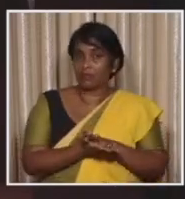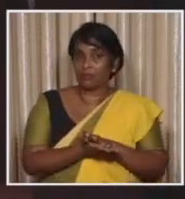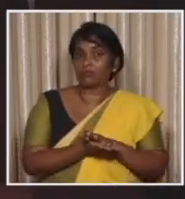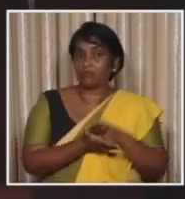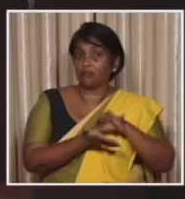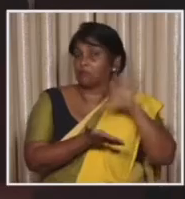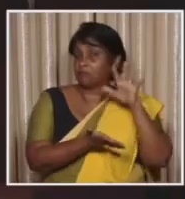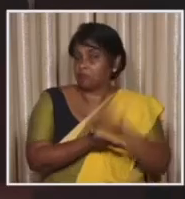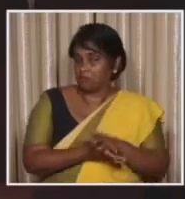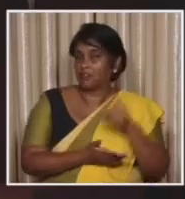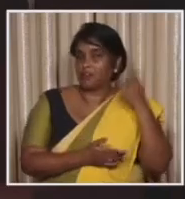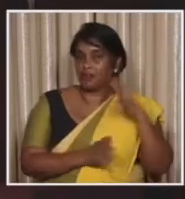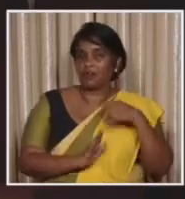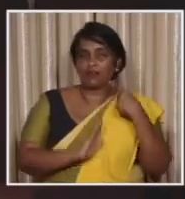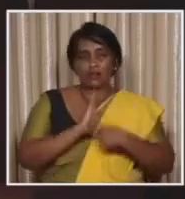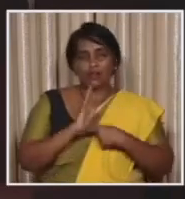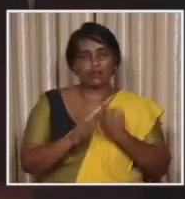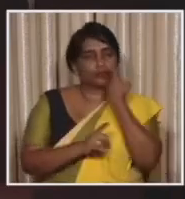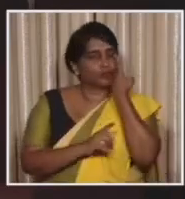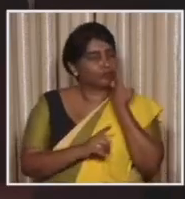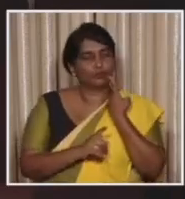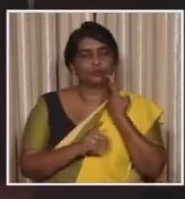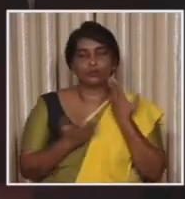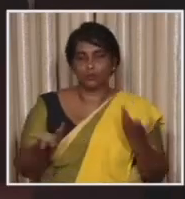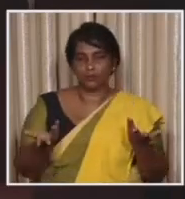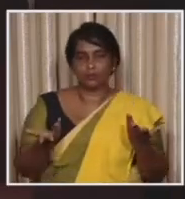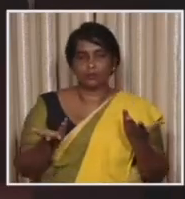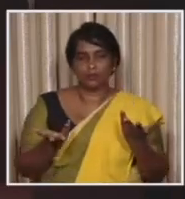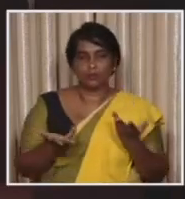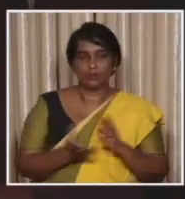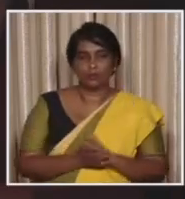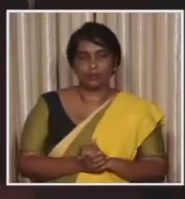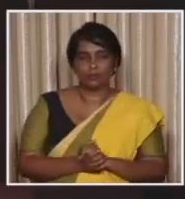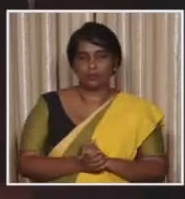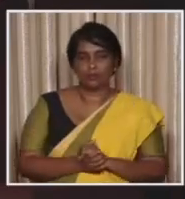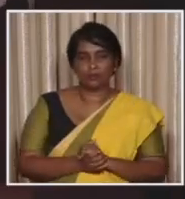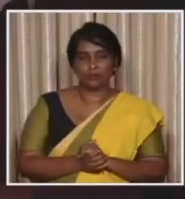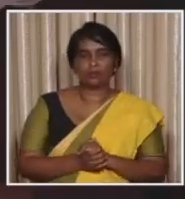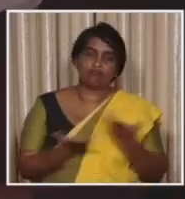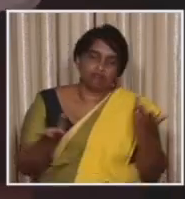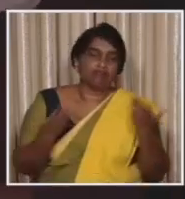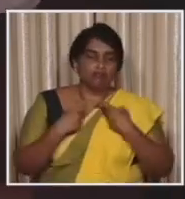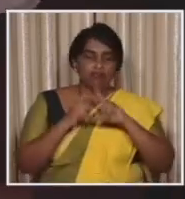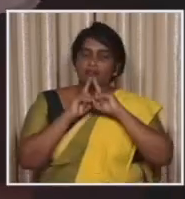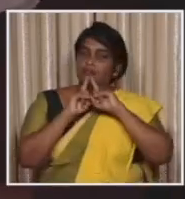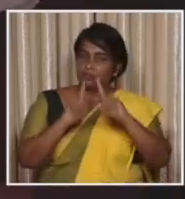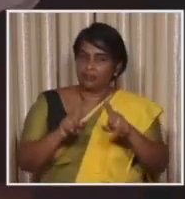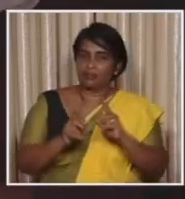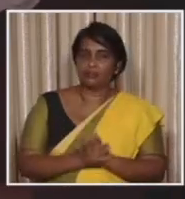තහරු වීම මේ රටේ ඛේදවාචකයක්. ඒක මට කියන්න සිද්ධ වෙනවා.